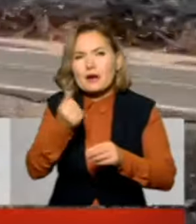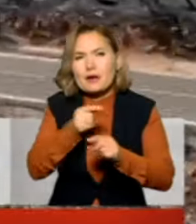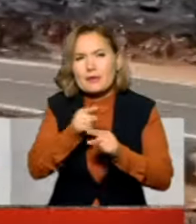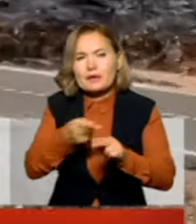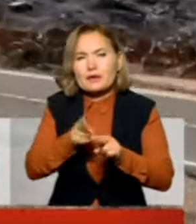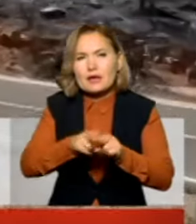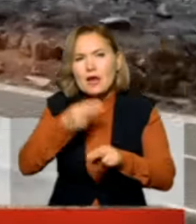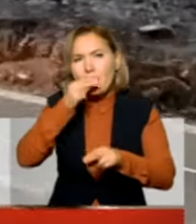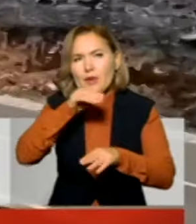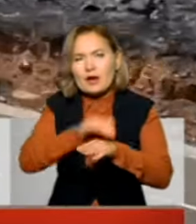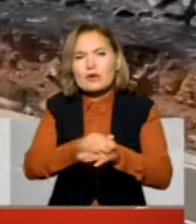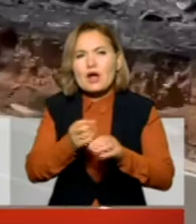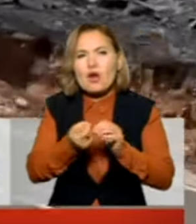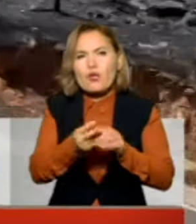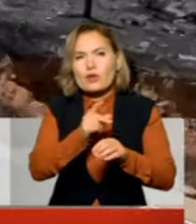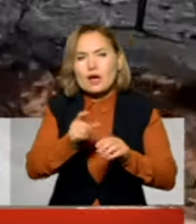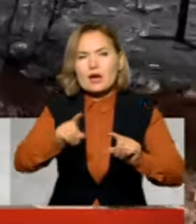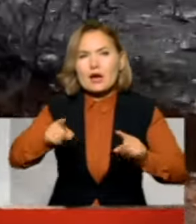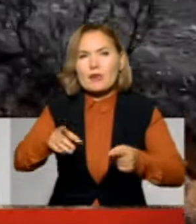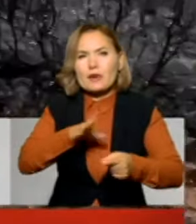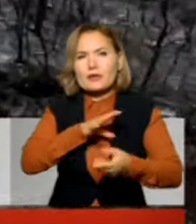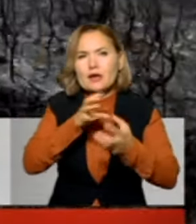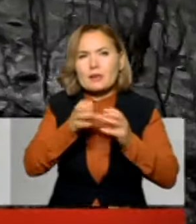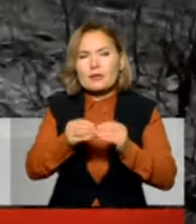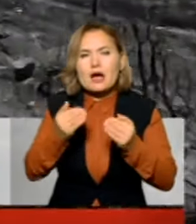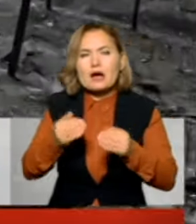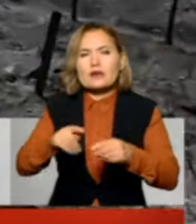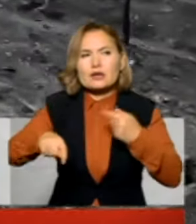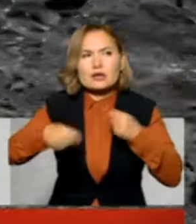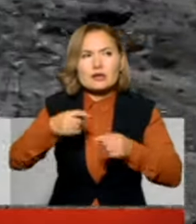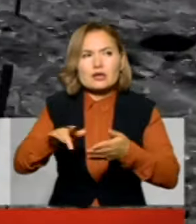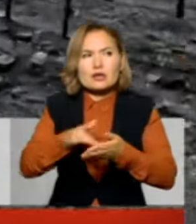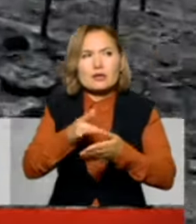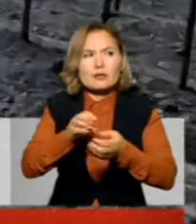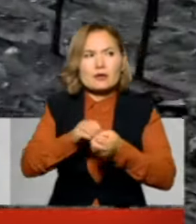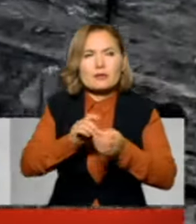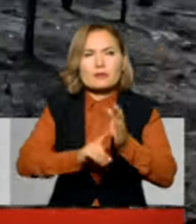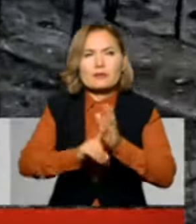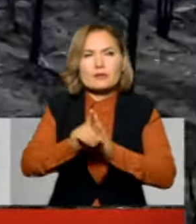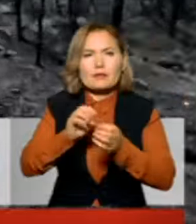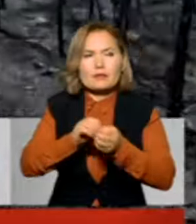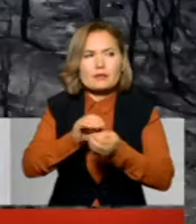бар деген күдікпен 12 адам қамауға алынды. Қазір шығын есептеліп жатыр.